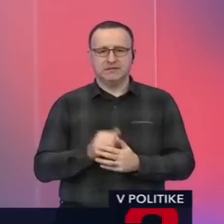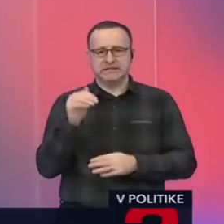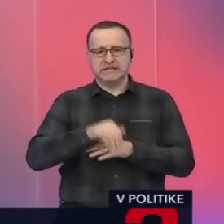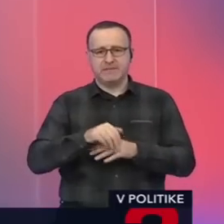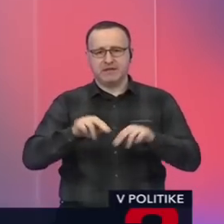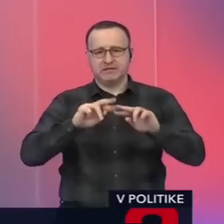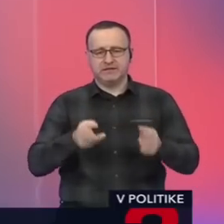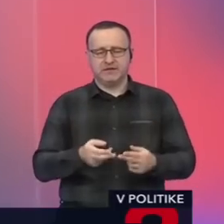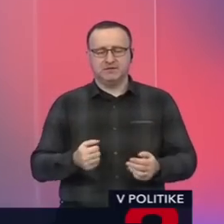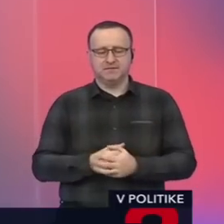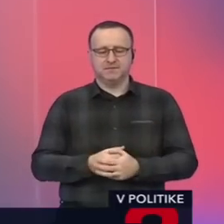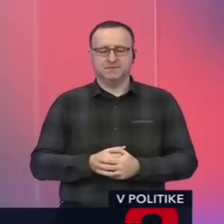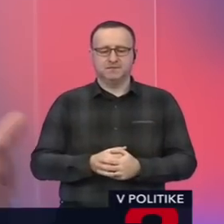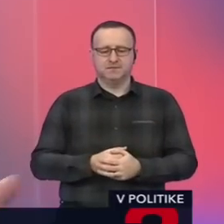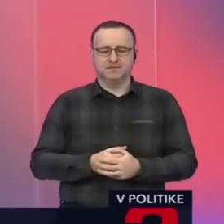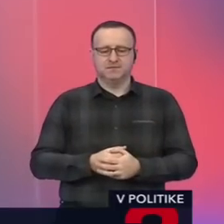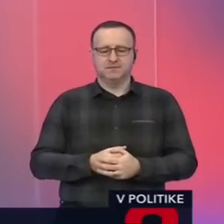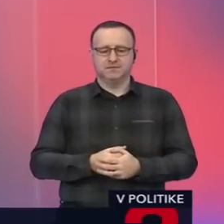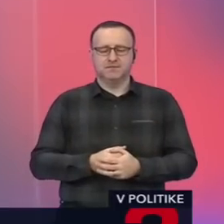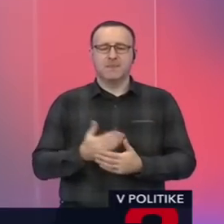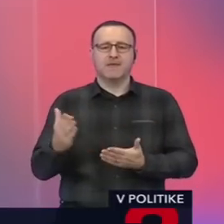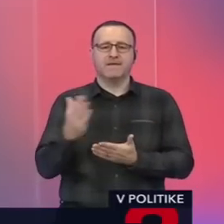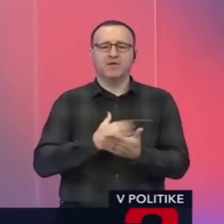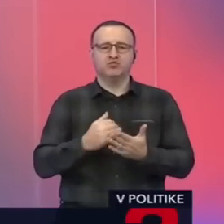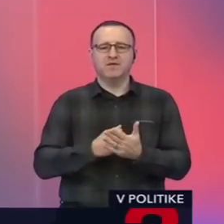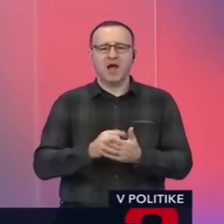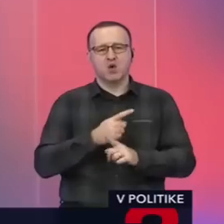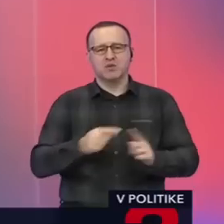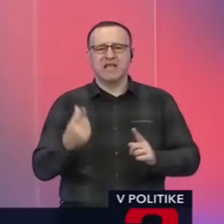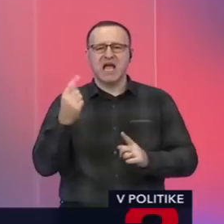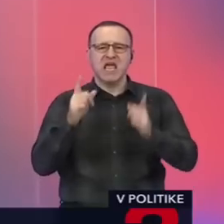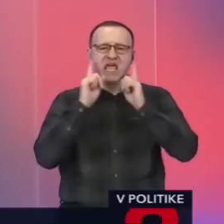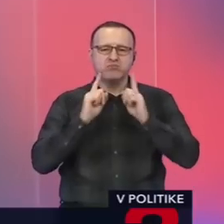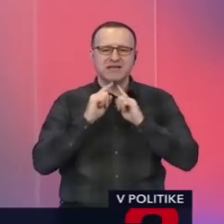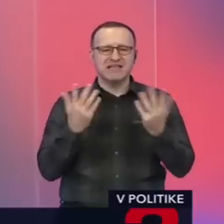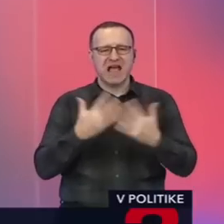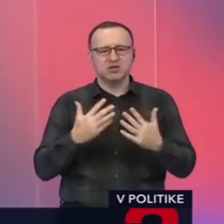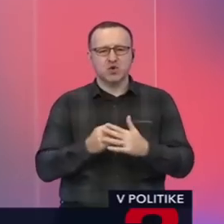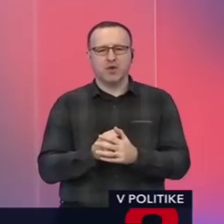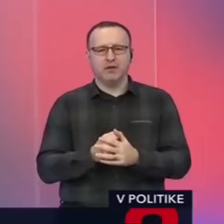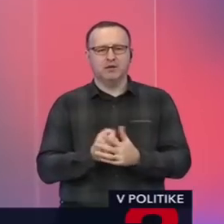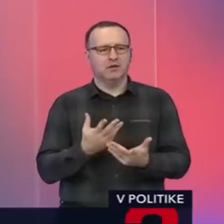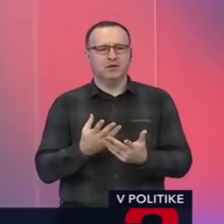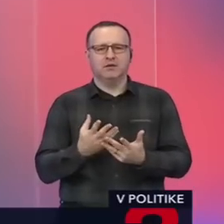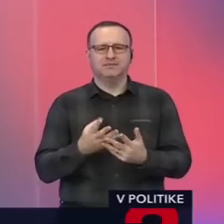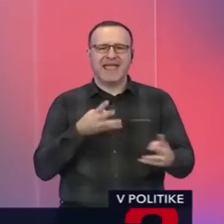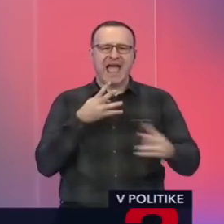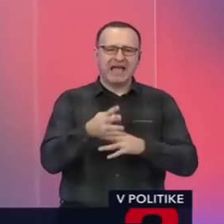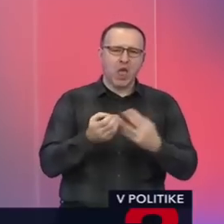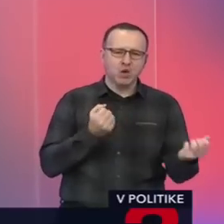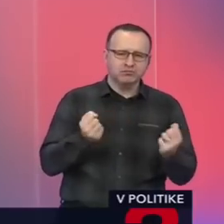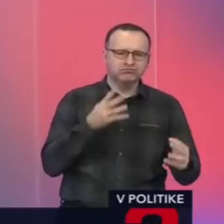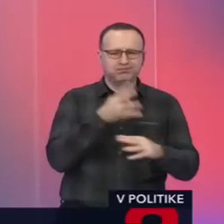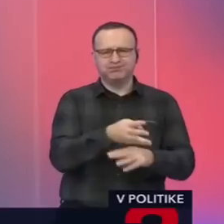západný svet. Tak či tak využíva hybridné nástroje na rozkladanie spoločnosti a podobne. A tým to bude